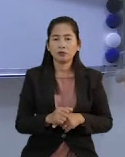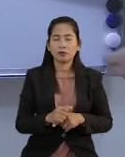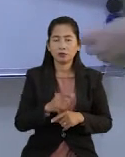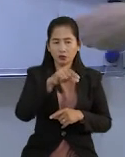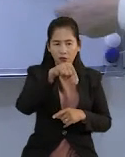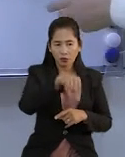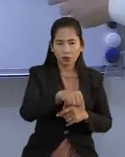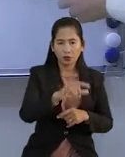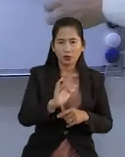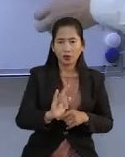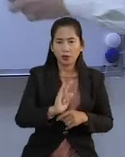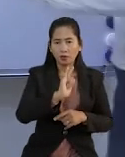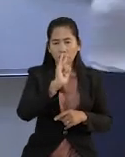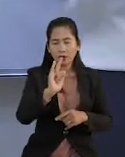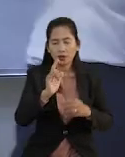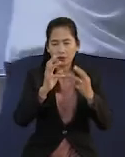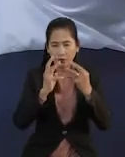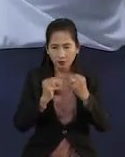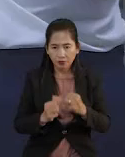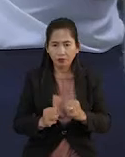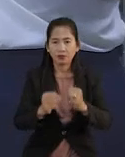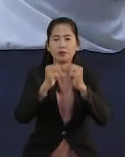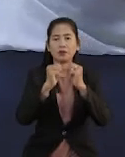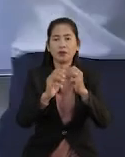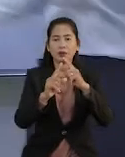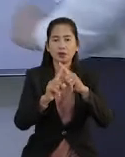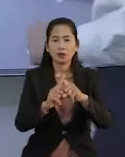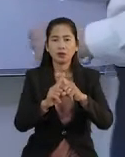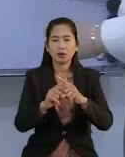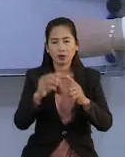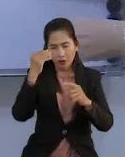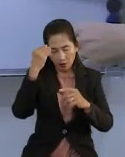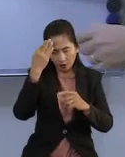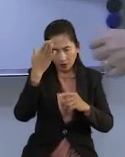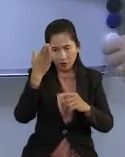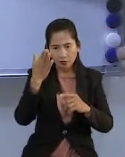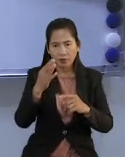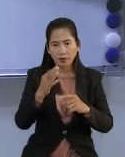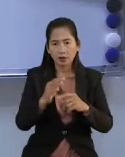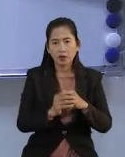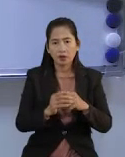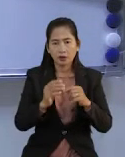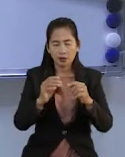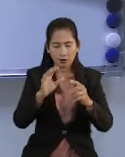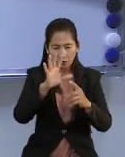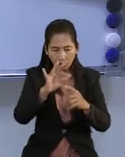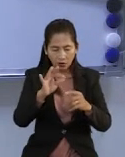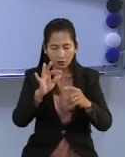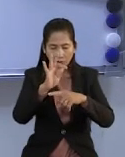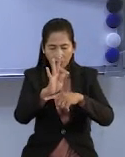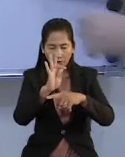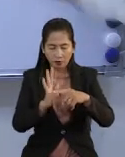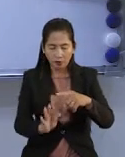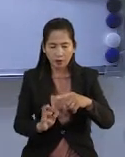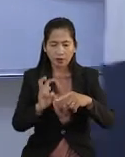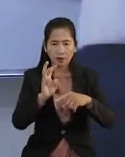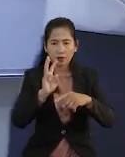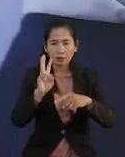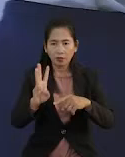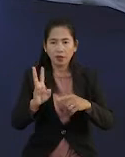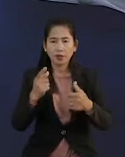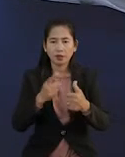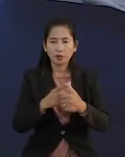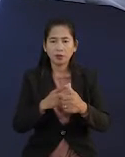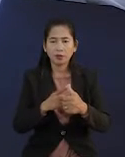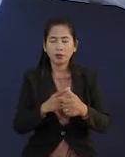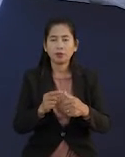Chấm nói cỏ. Pra ở. Vị thi cùn. Đàm bấy rộp rộp hiện bấy đầm bố.